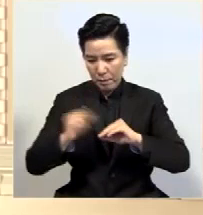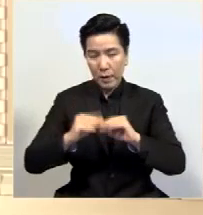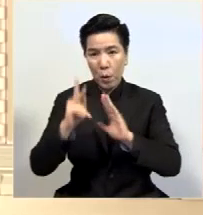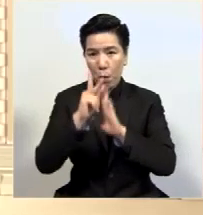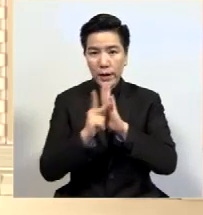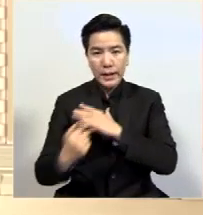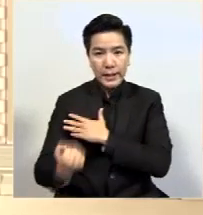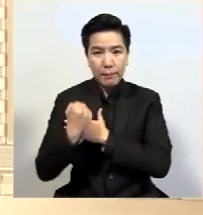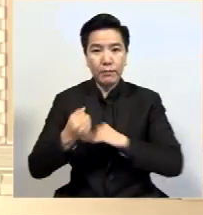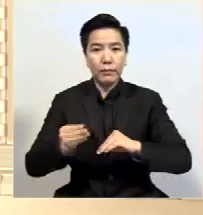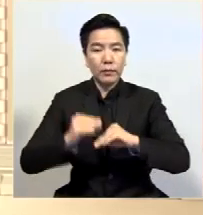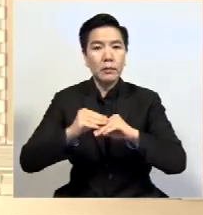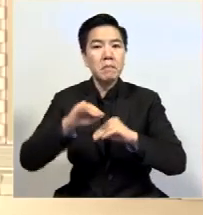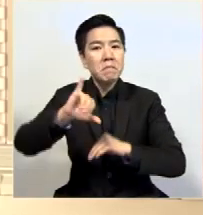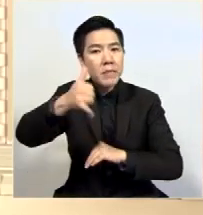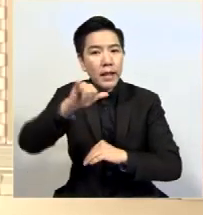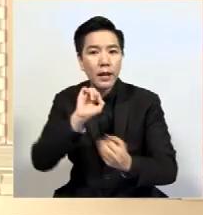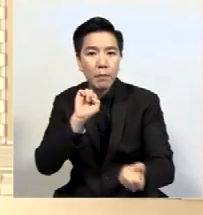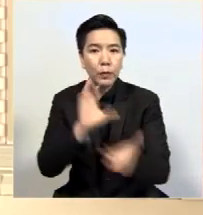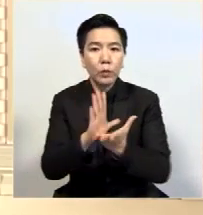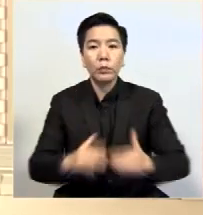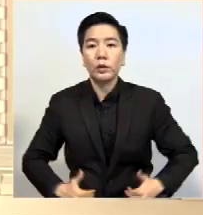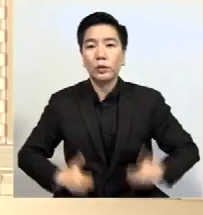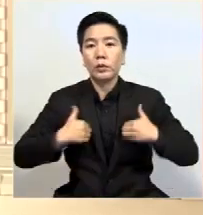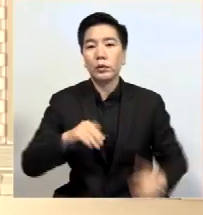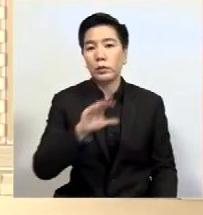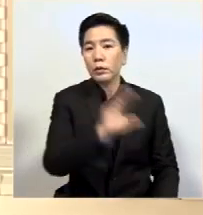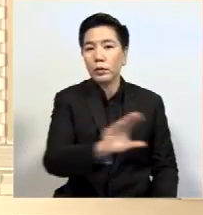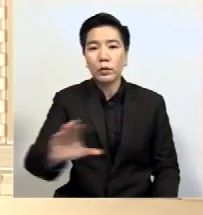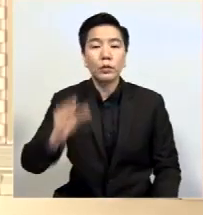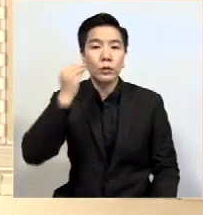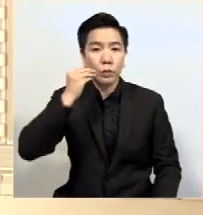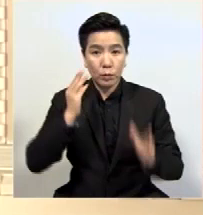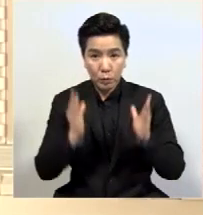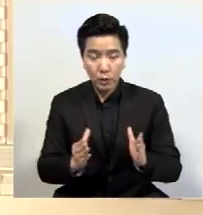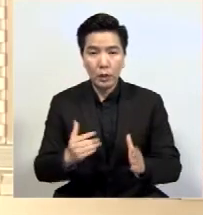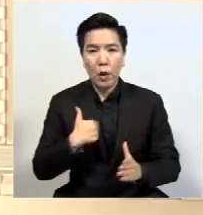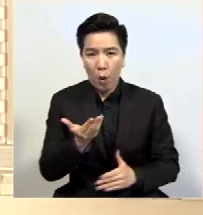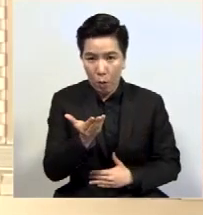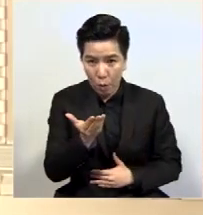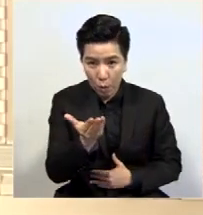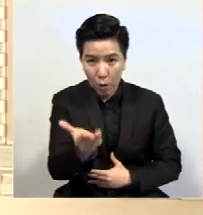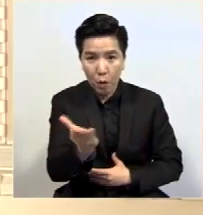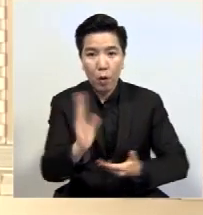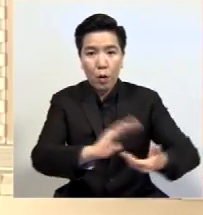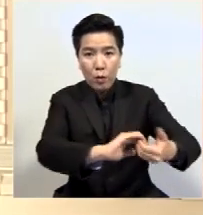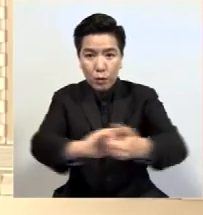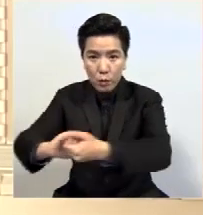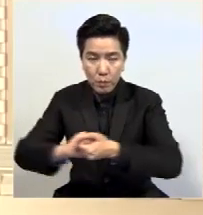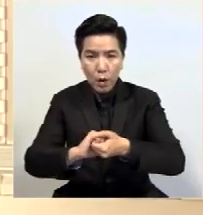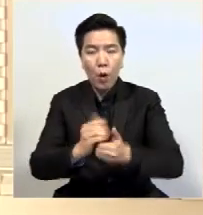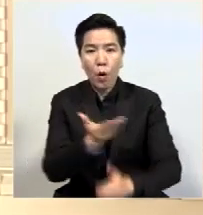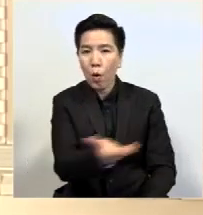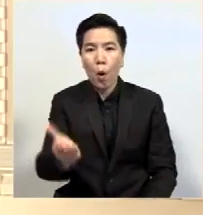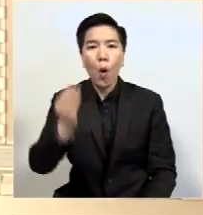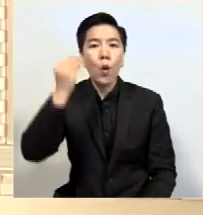ขึ้นอาจจะส่งผลกระทบต่อการใช้ชีวิตประจำวันของทุกคนผมขอความร่วมมือและขอให้มีความรับผิดช